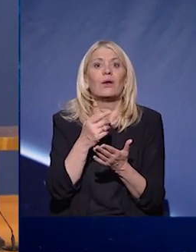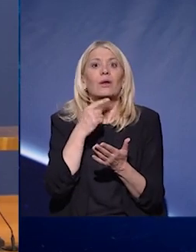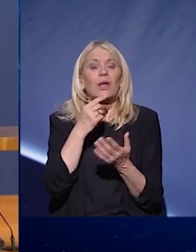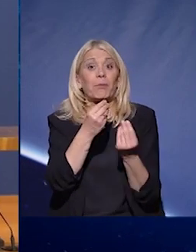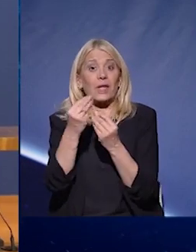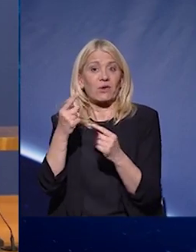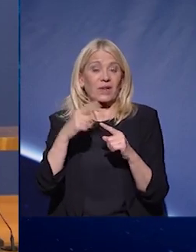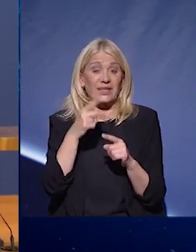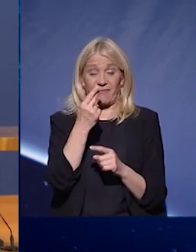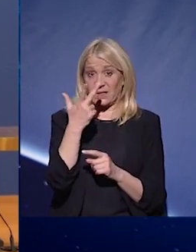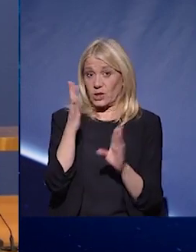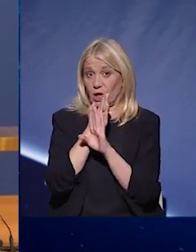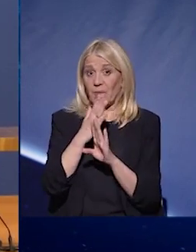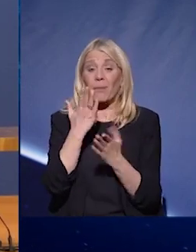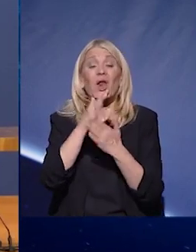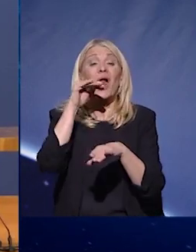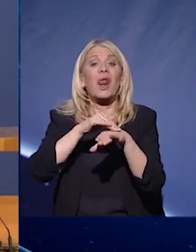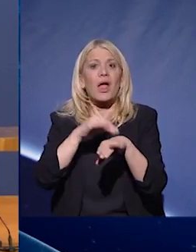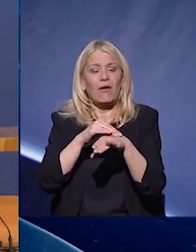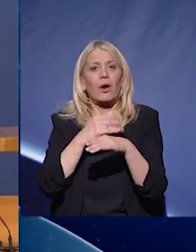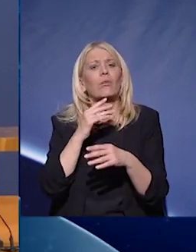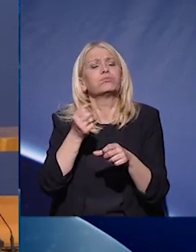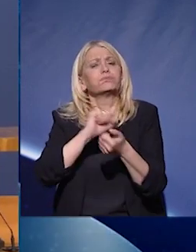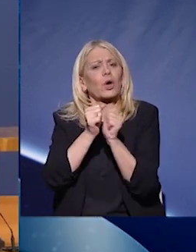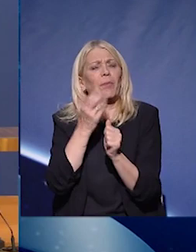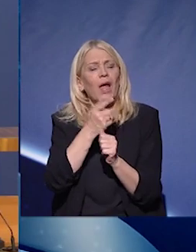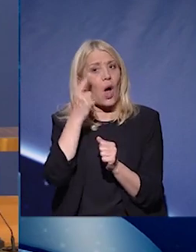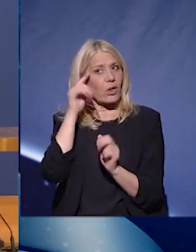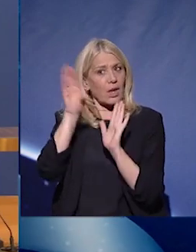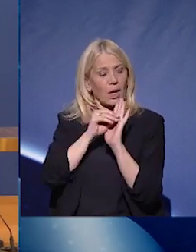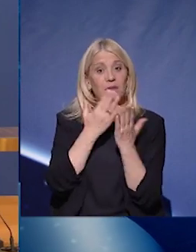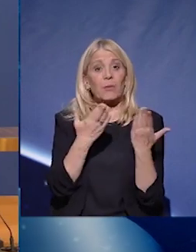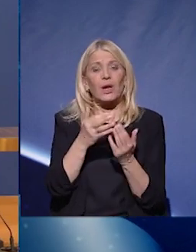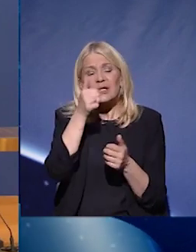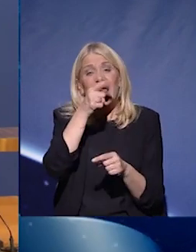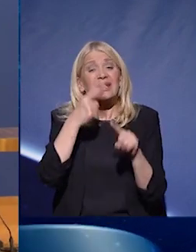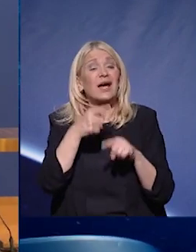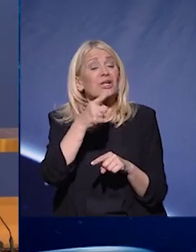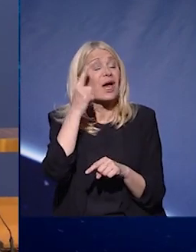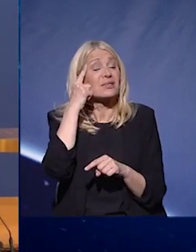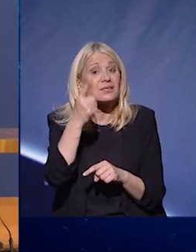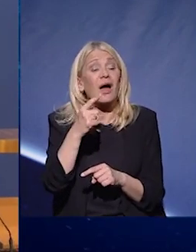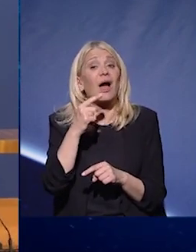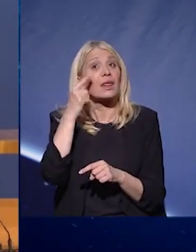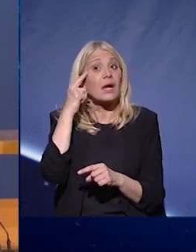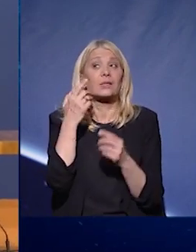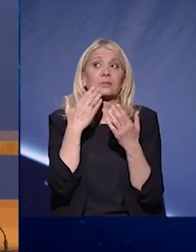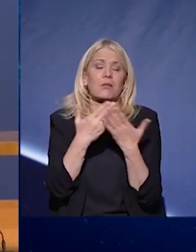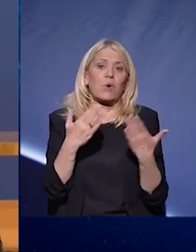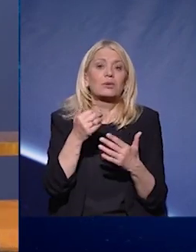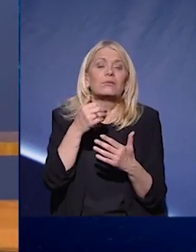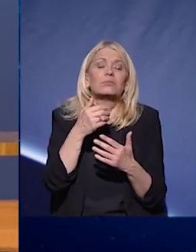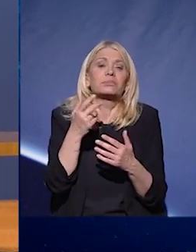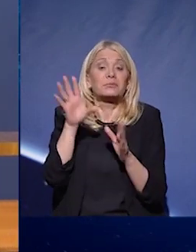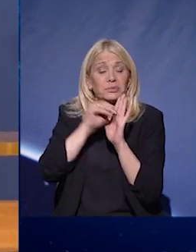Jer 23. marta je bilo najavljena ofanzivnija borba po uzoru na kineski model. Pa šta tačno znači ta kineski model i da li